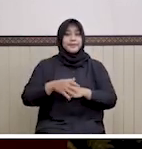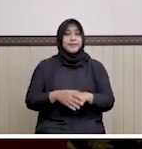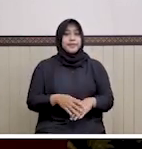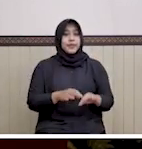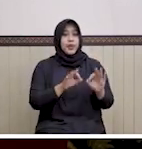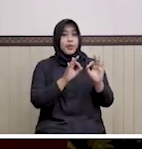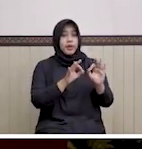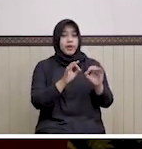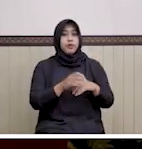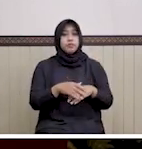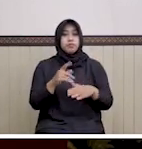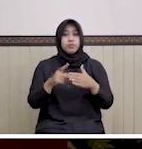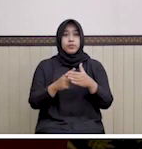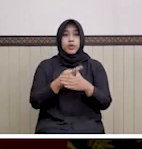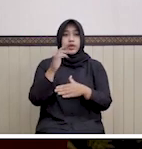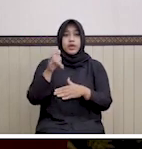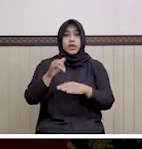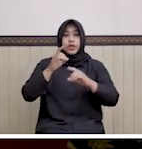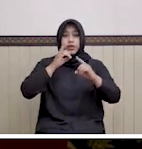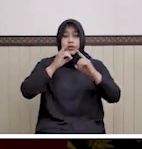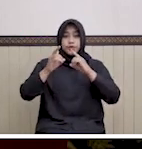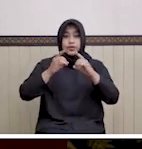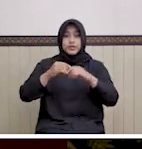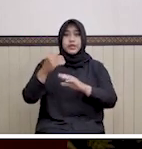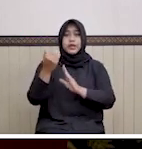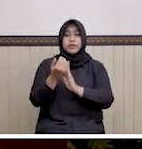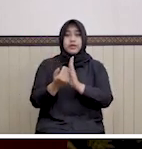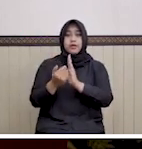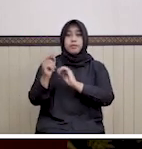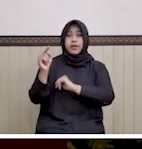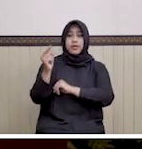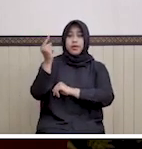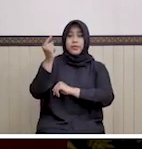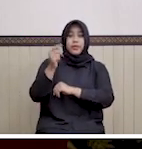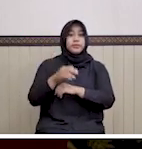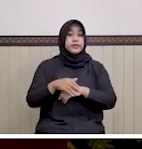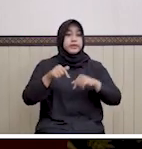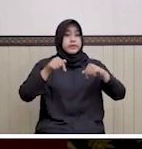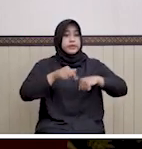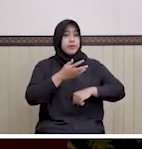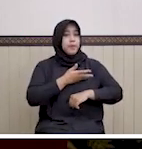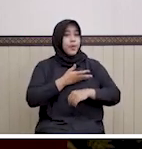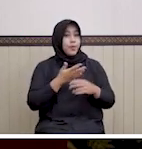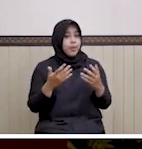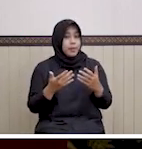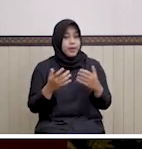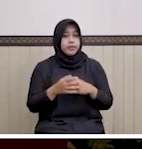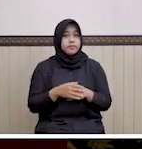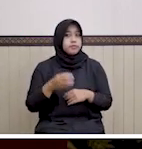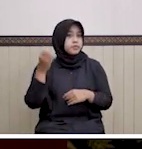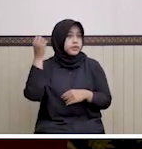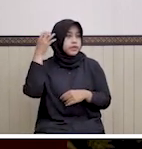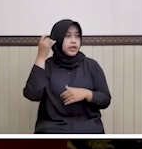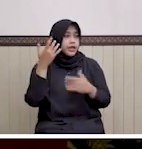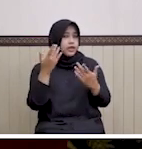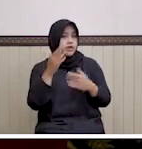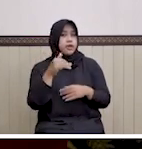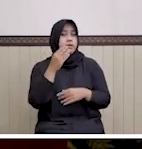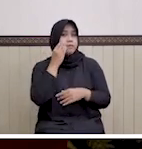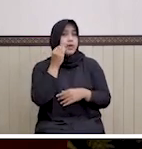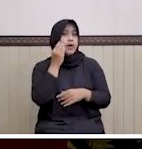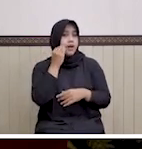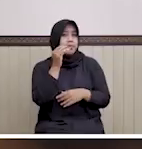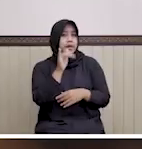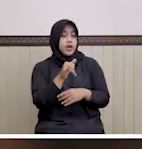kita akan memulai diskusi kita di sesi yang pertama ini disini kita akan mendengarkan ya pengalaman